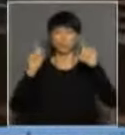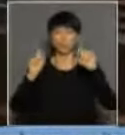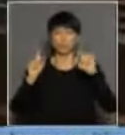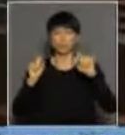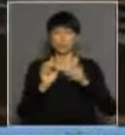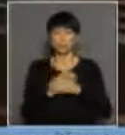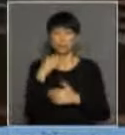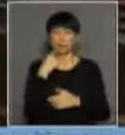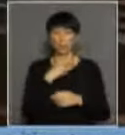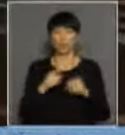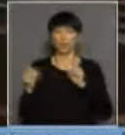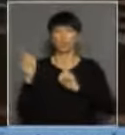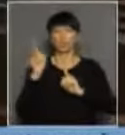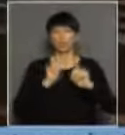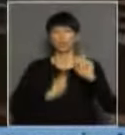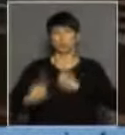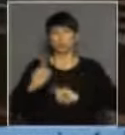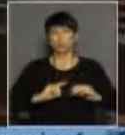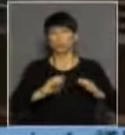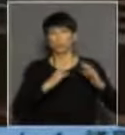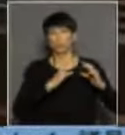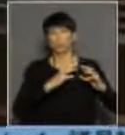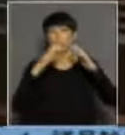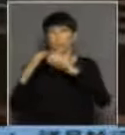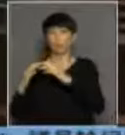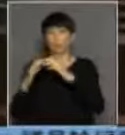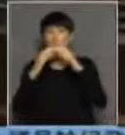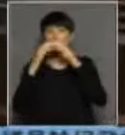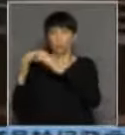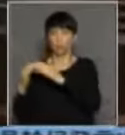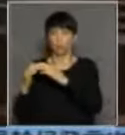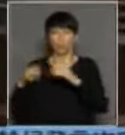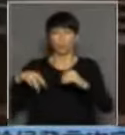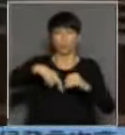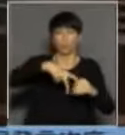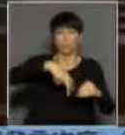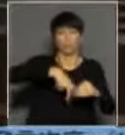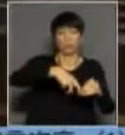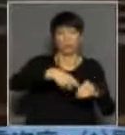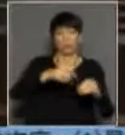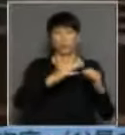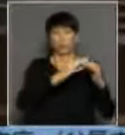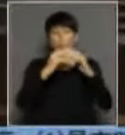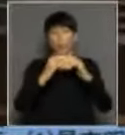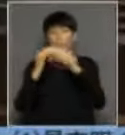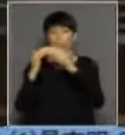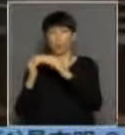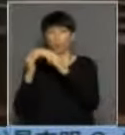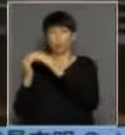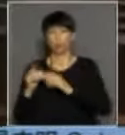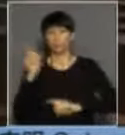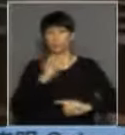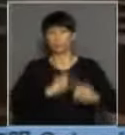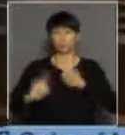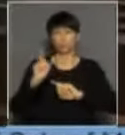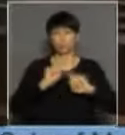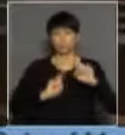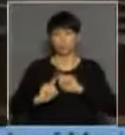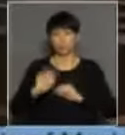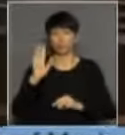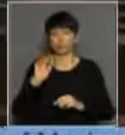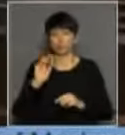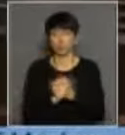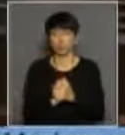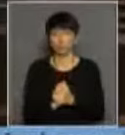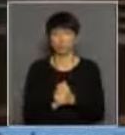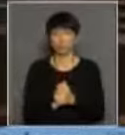可以隨時搬個龍門，甚至搬出大球場，搬出掃管埔，搬到全港，都在球場裡面，因為理論上它是